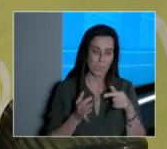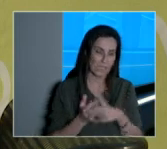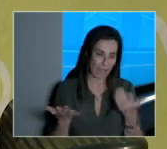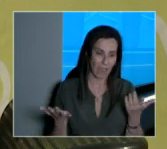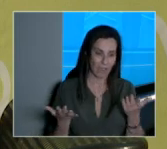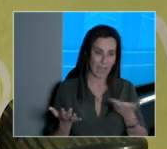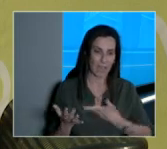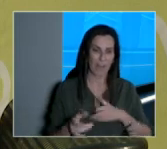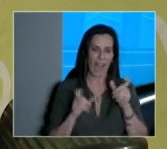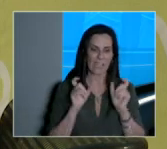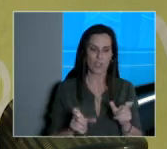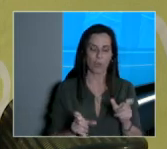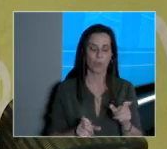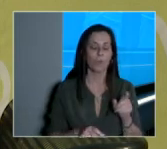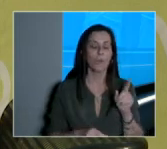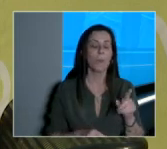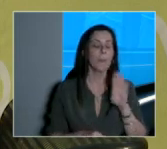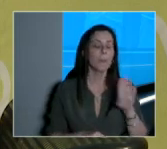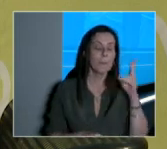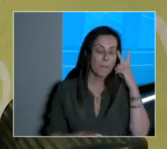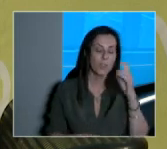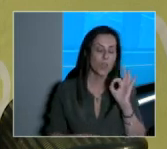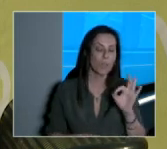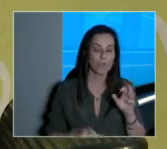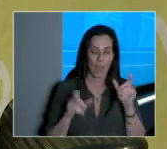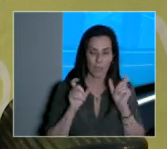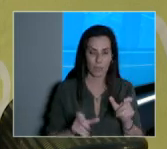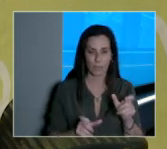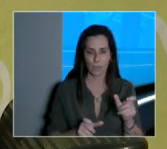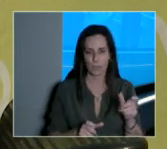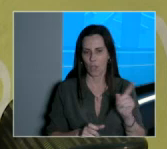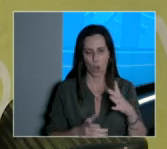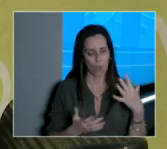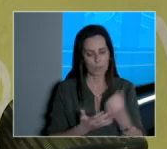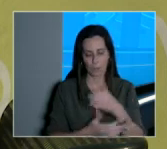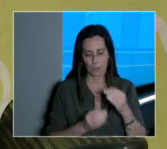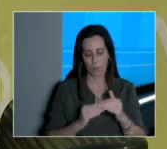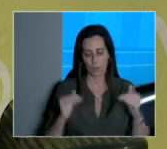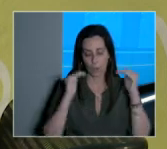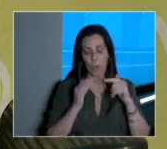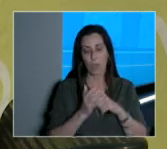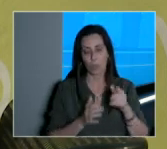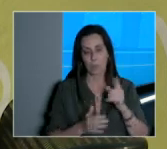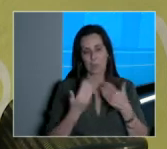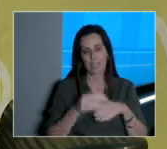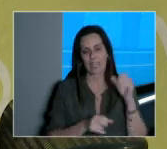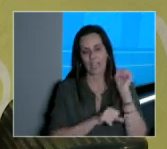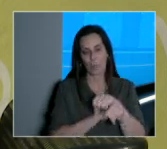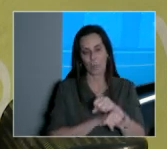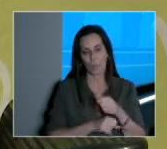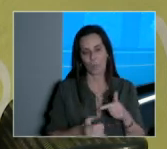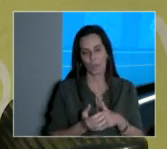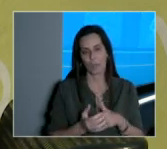זה לקבל חסינות. הוא מבין היטב שהחסינות הזאת לא תעמוד במבחן בג"ץ, ולכן הוא צריך את פסקת ההתגברות,